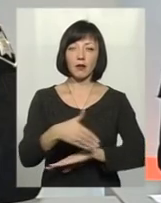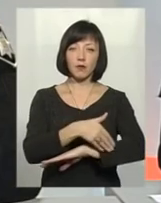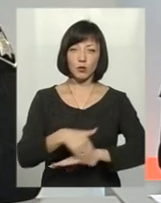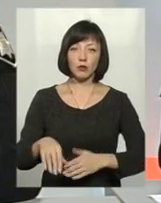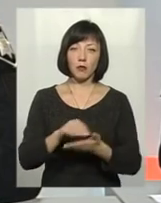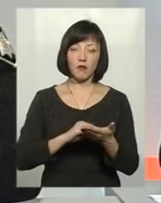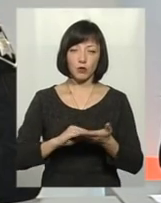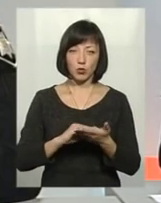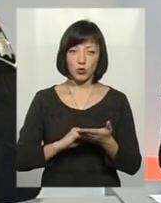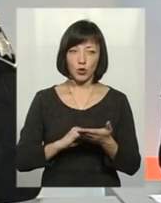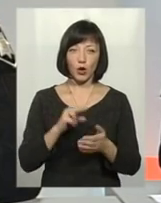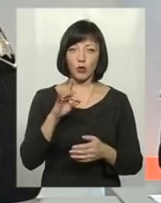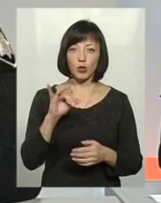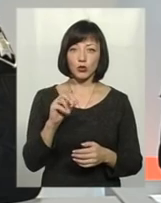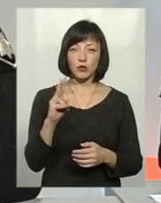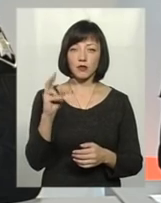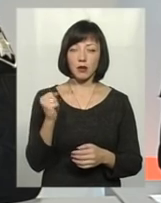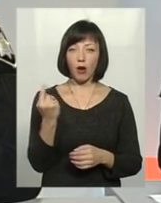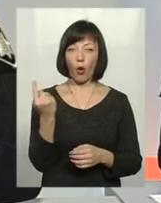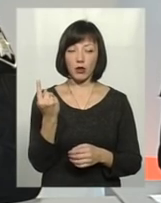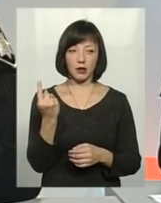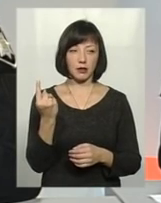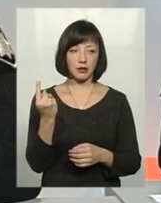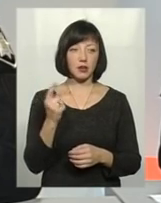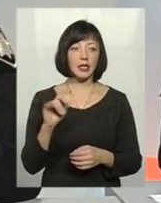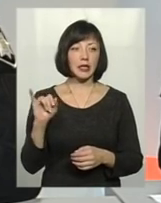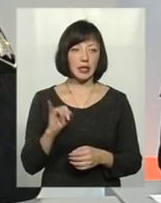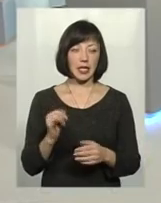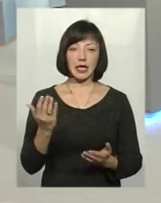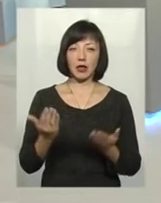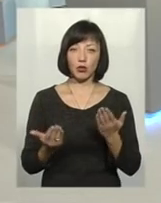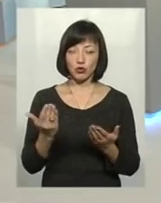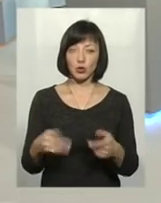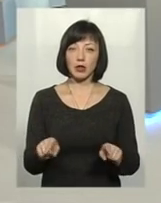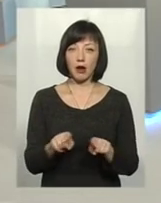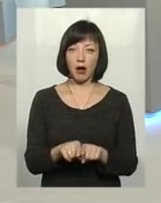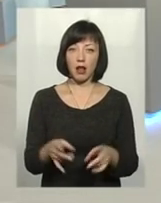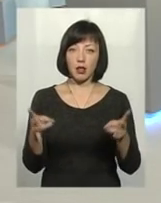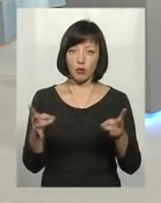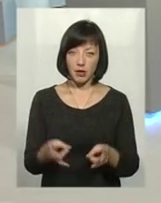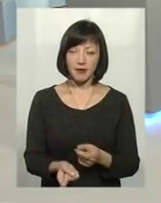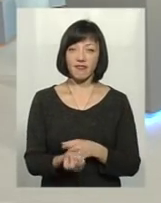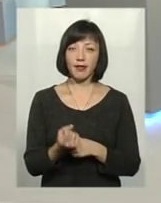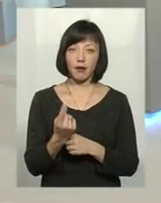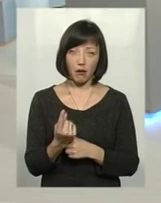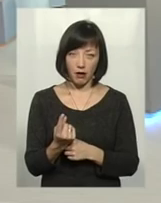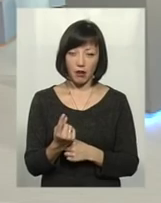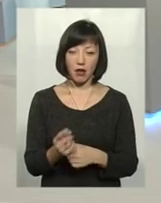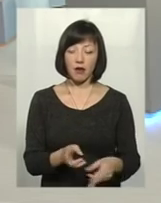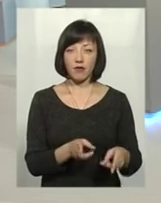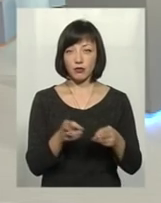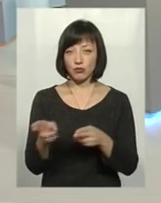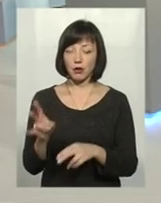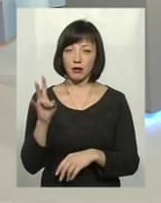повторююсь, вони на Проскурівській 1. І якщо така необхідність виникає, виїжджає